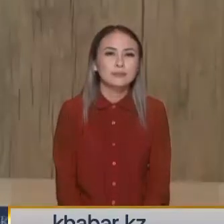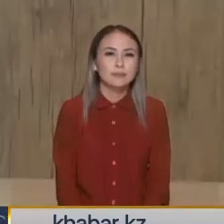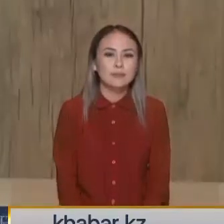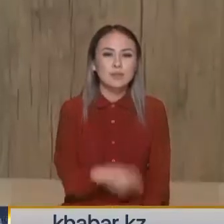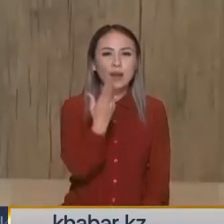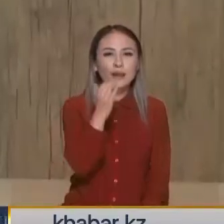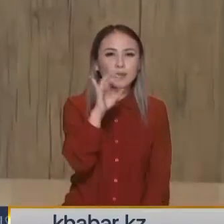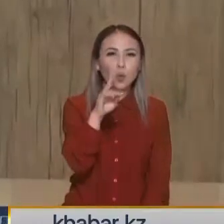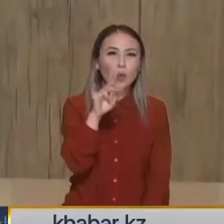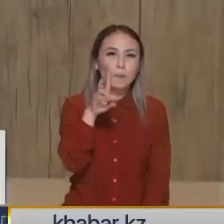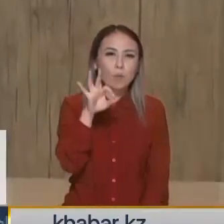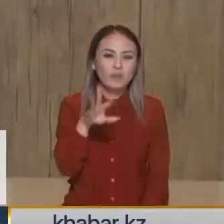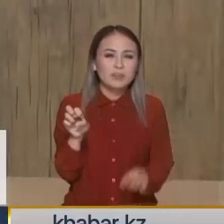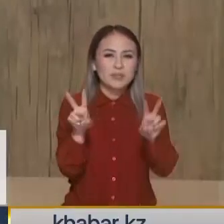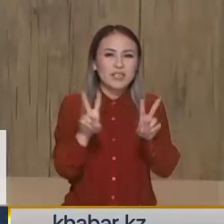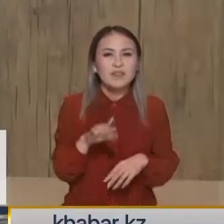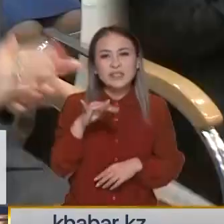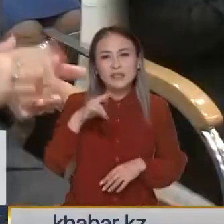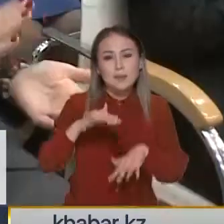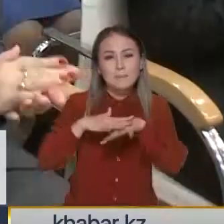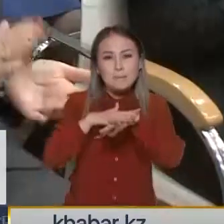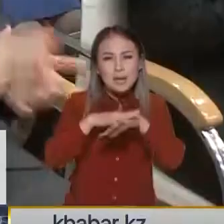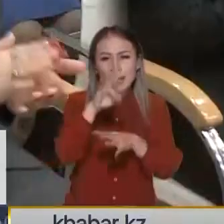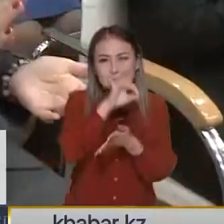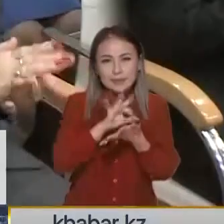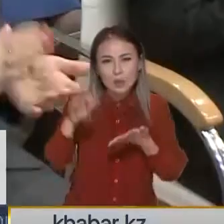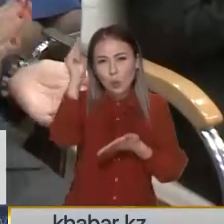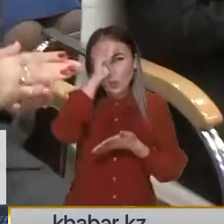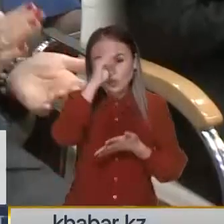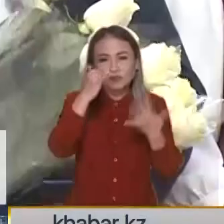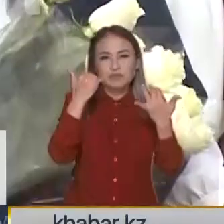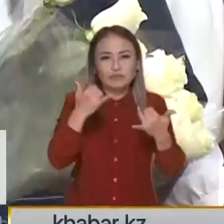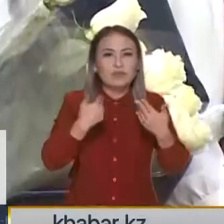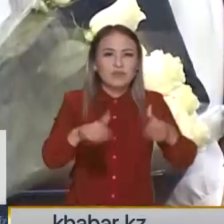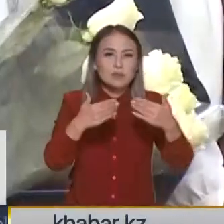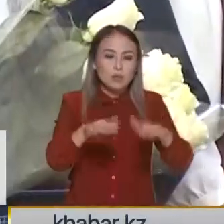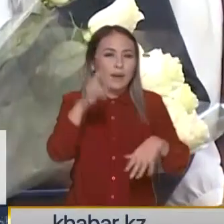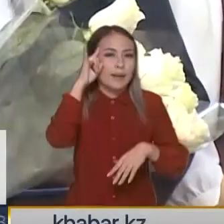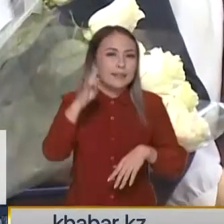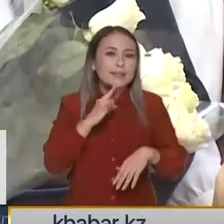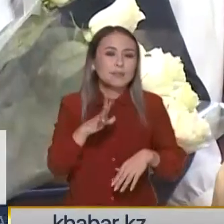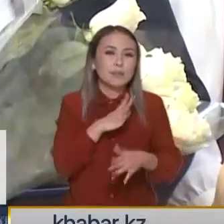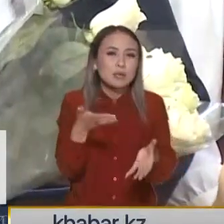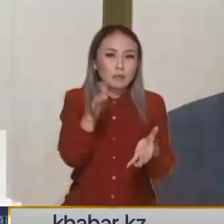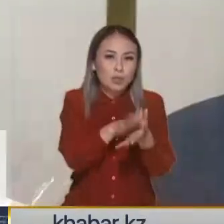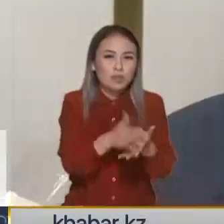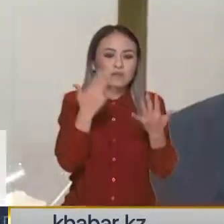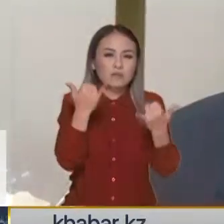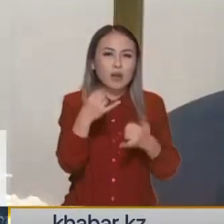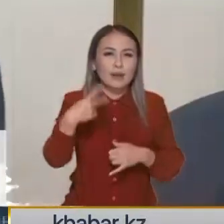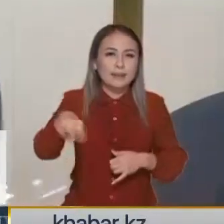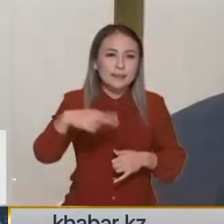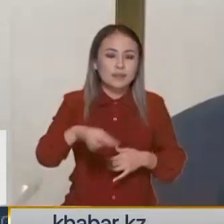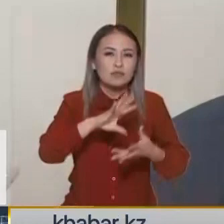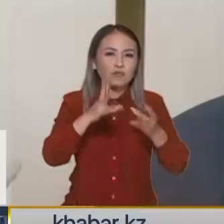Қайсар Құлымов облыстағы мамандандырылған физика-математика лицей-интернатының мұғалімі. Шәкірттерін қазақ тілінің құрылым құдіретімен таныстырып, ұлттық әдебиеттің